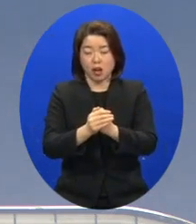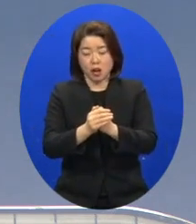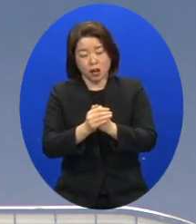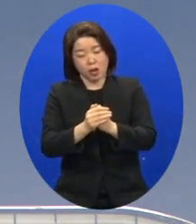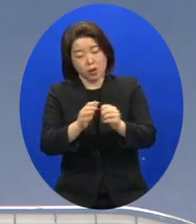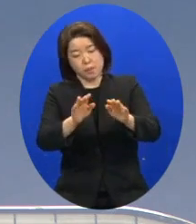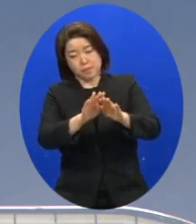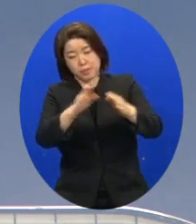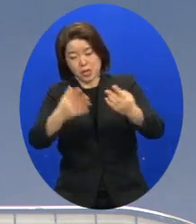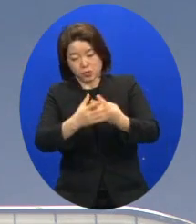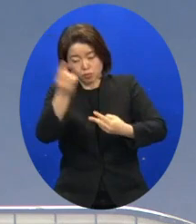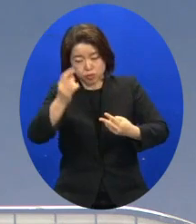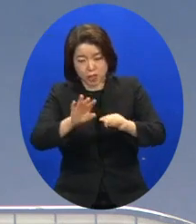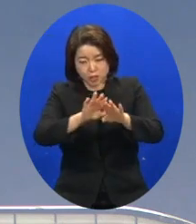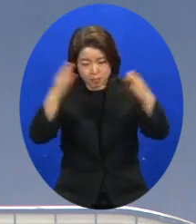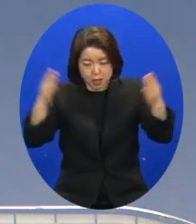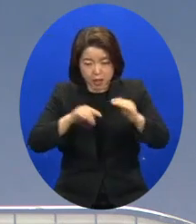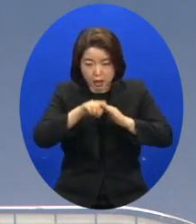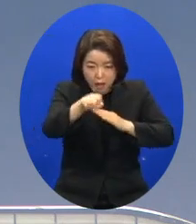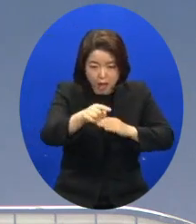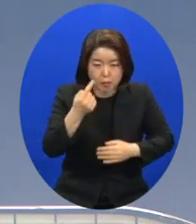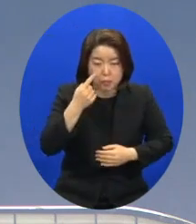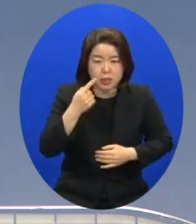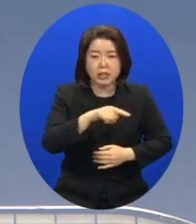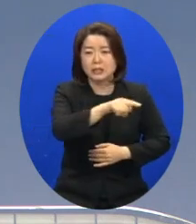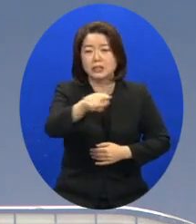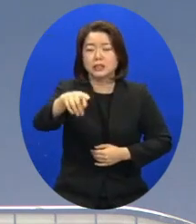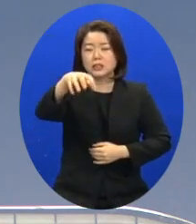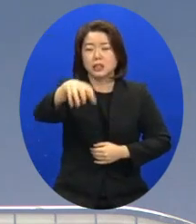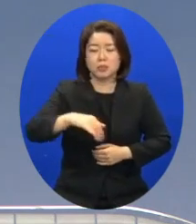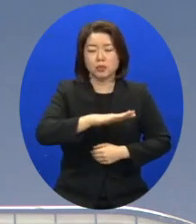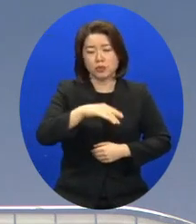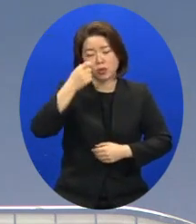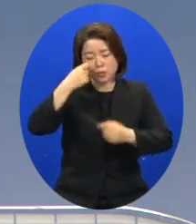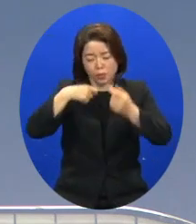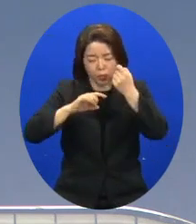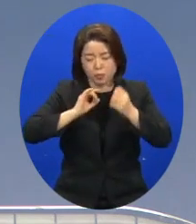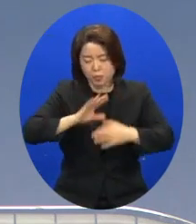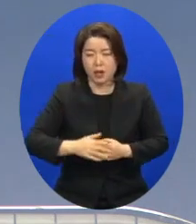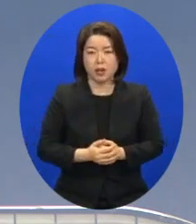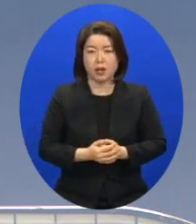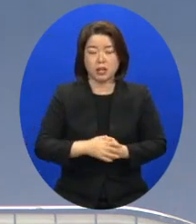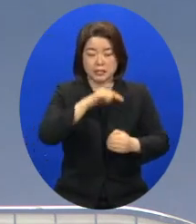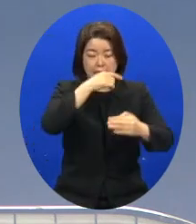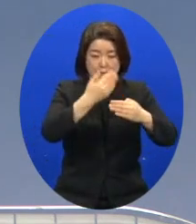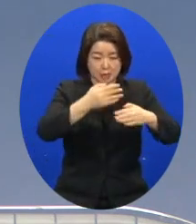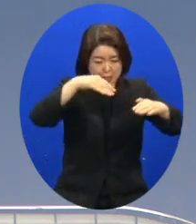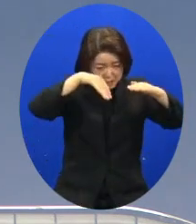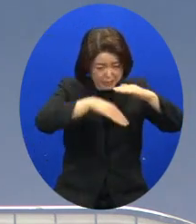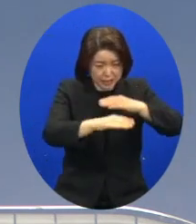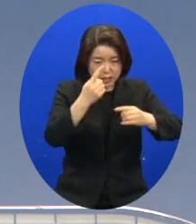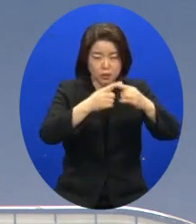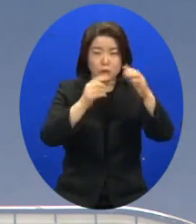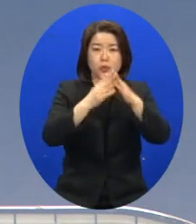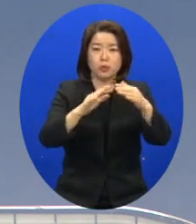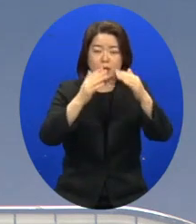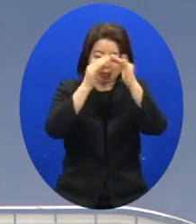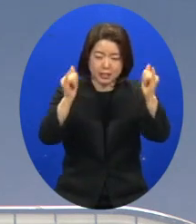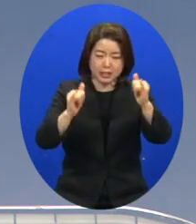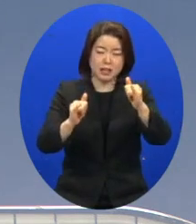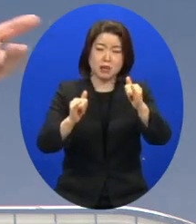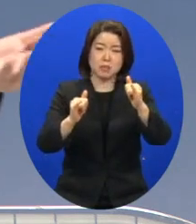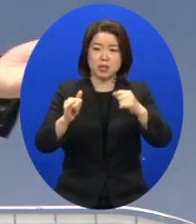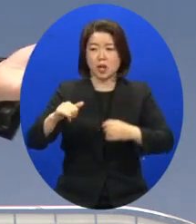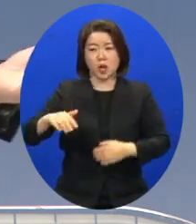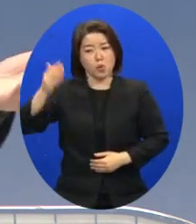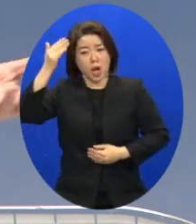나면 그들 앞에서 우리는 정말 울 수밖에 없을 것입니다 그 북한에 있는 지하교회 성도들이 남한에 있는 우리